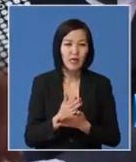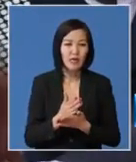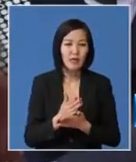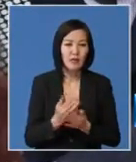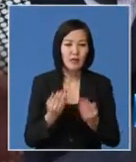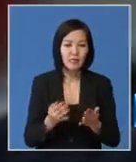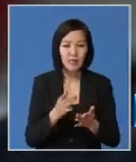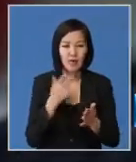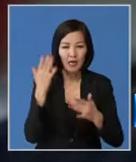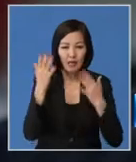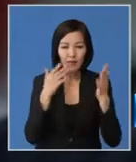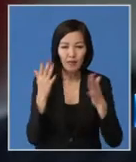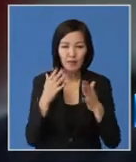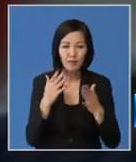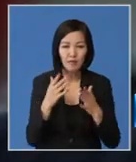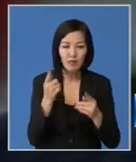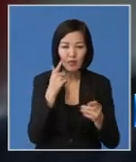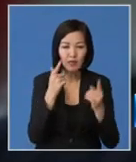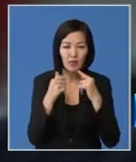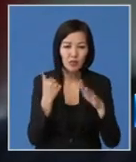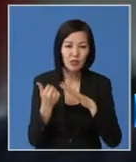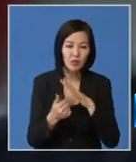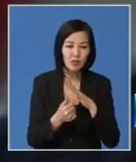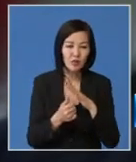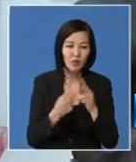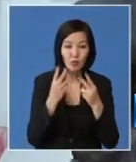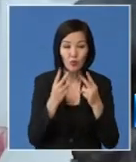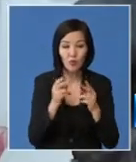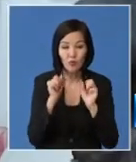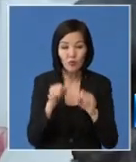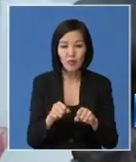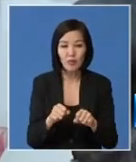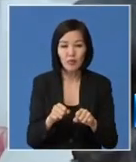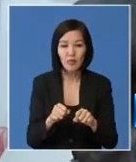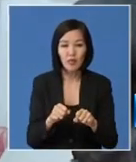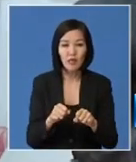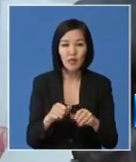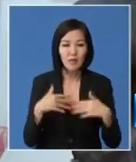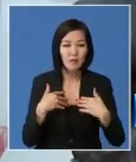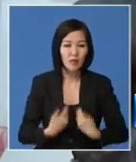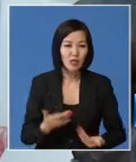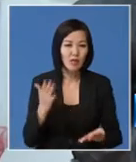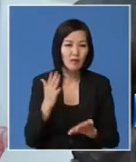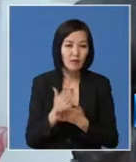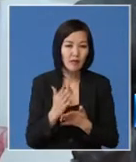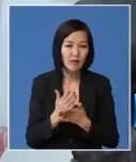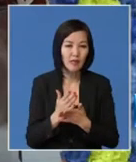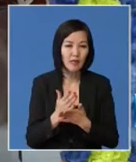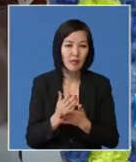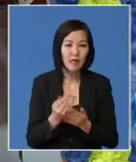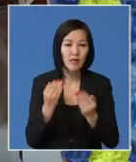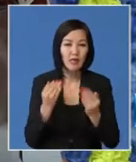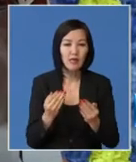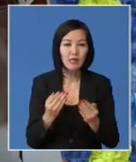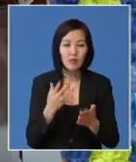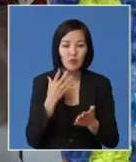арманын әлдебір өкінішін жәудіреген жетім жанарларынан оқи салу қиын емес. Десе де тағдыры тастан қатты жандар ел жұртына